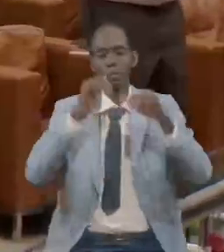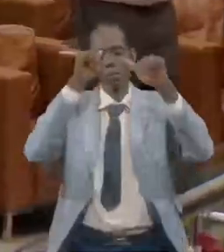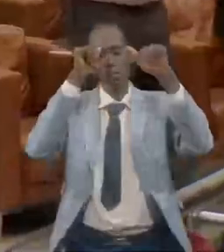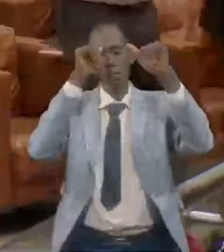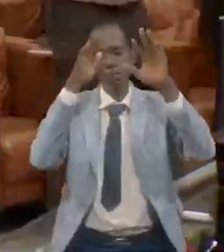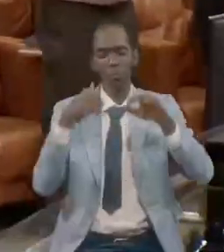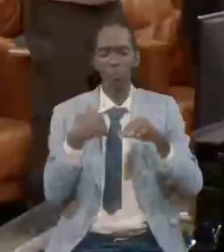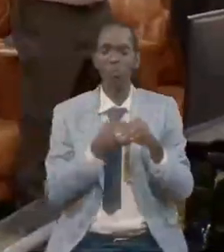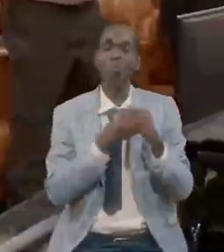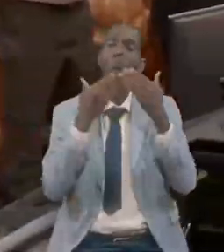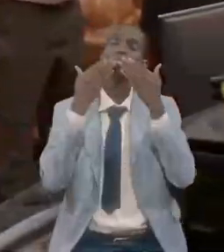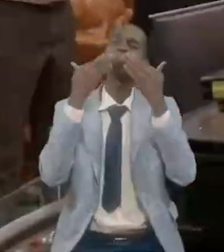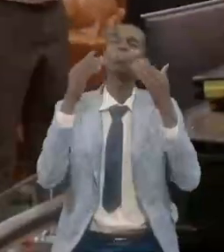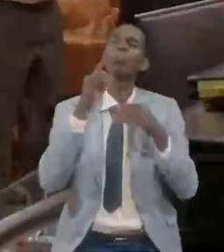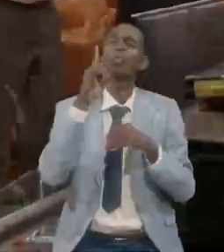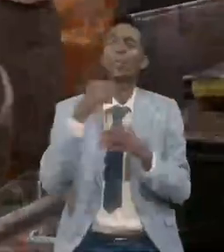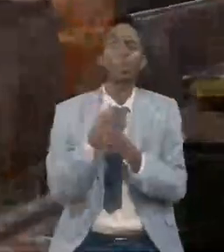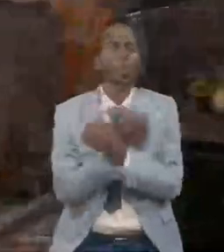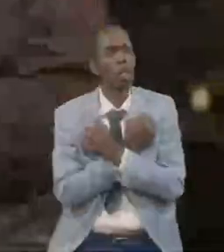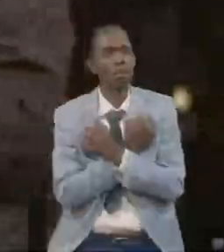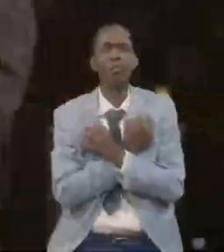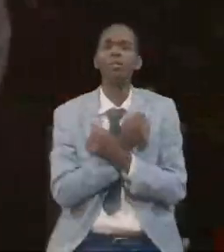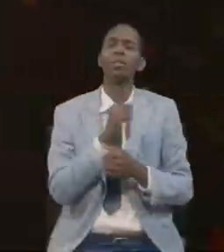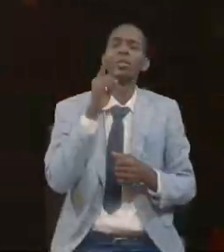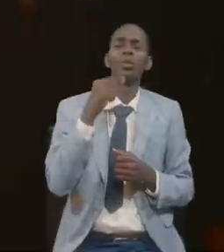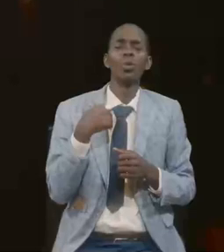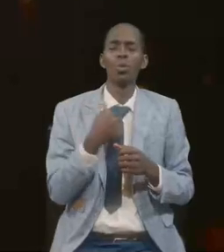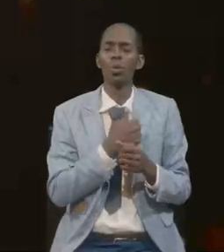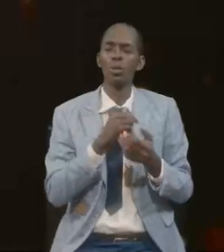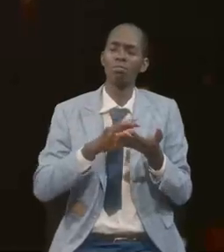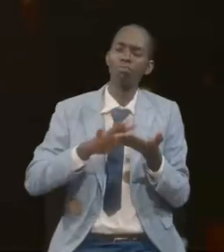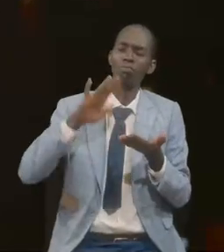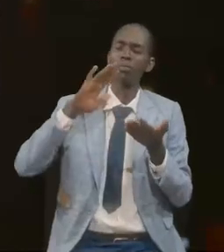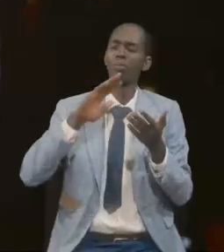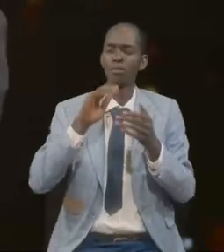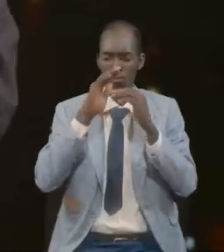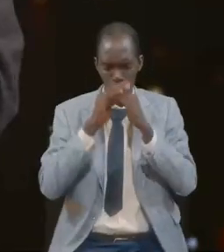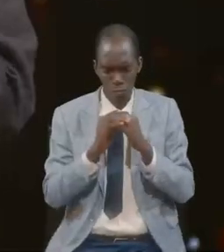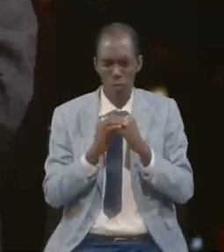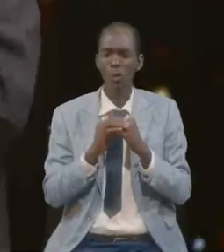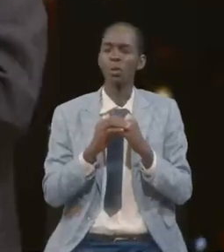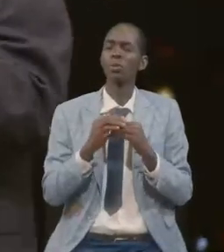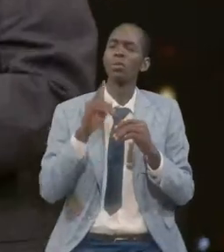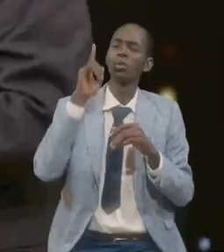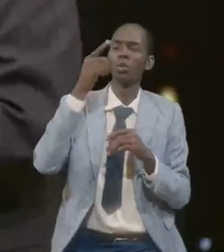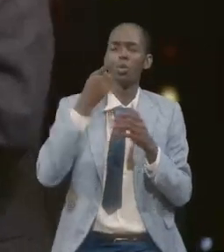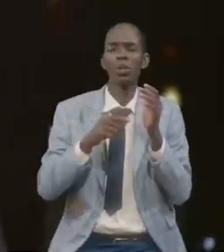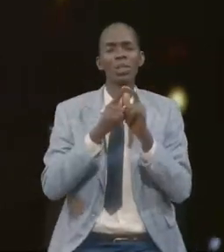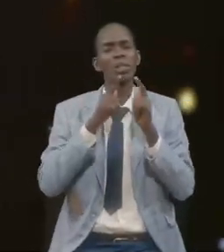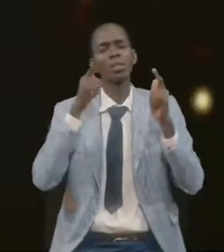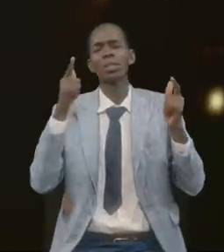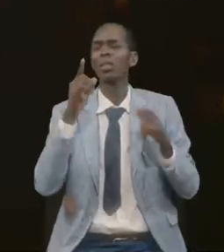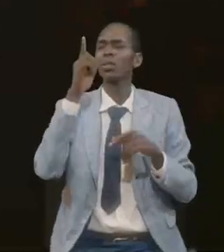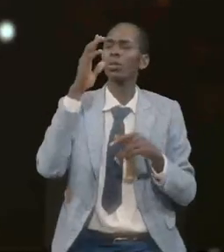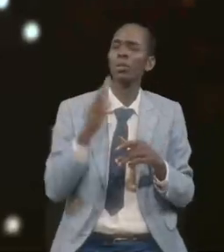Père, nous te remercions, nous t'aimons, nous te glorifions, nous t'adorons. Tu es le grand Dieu, le